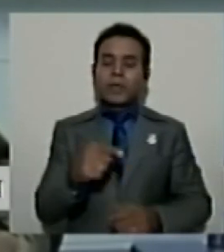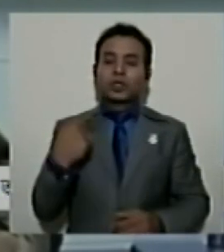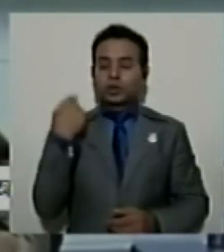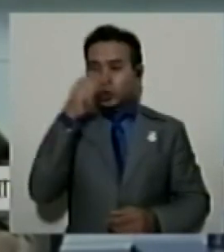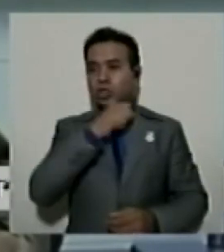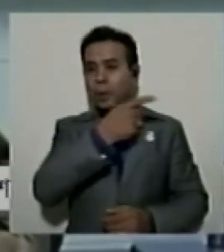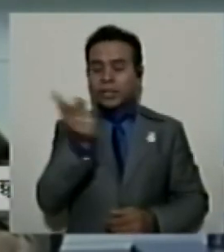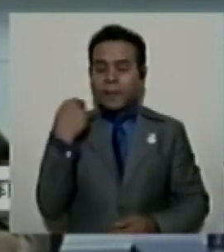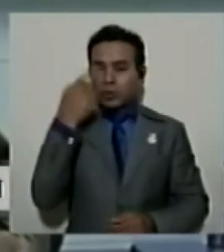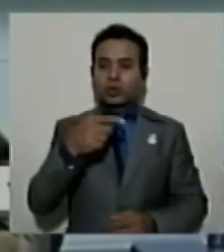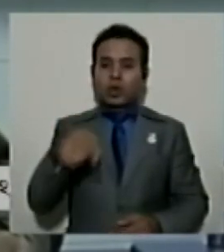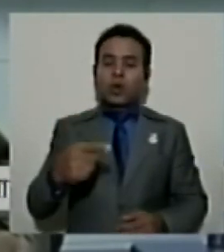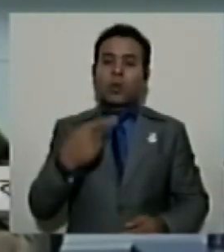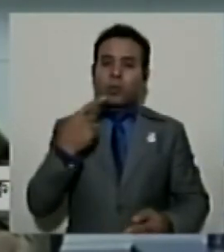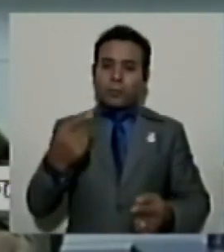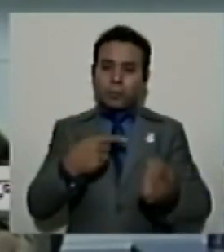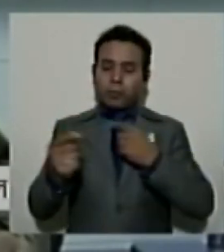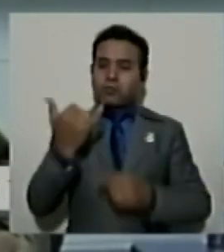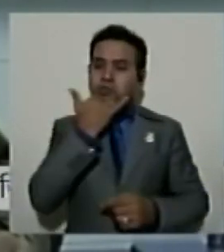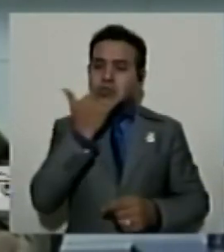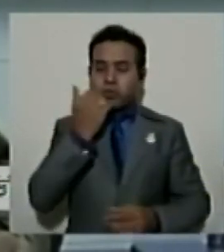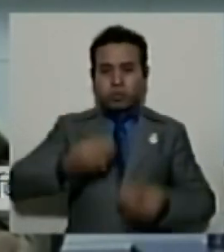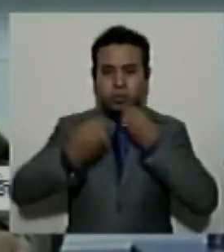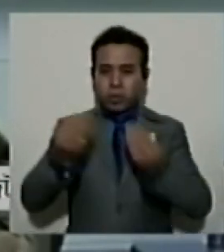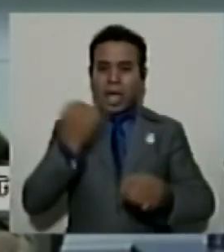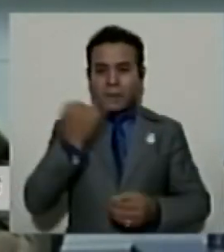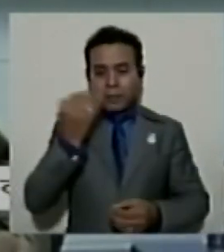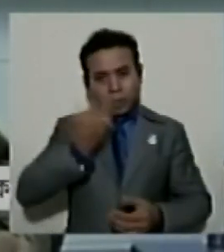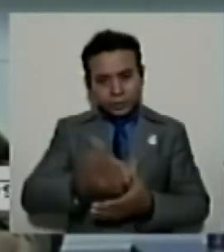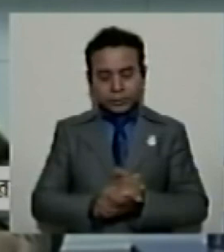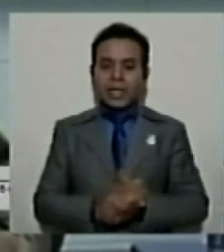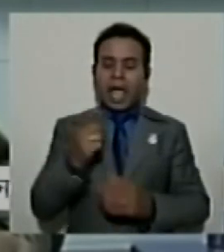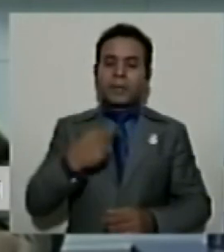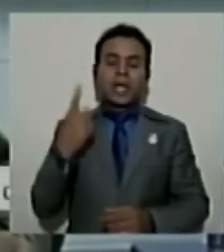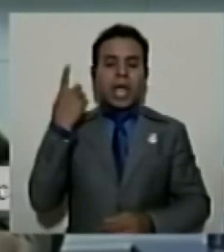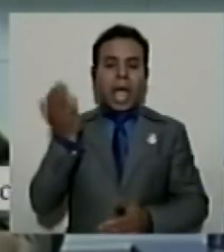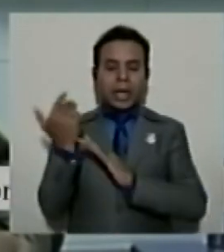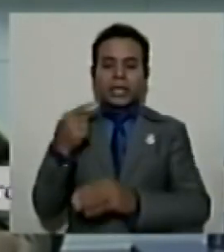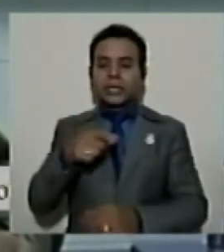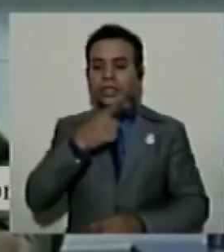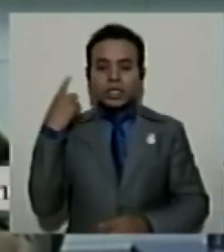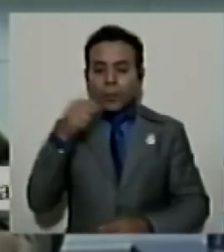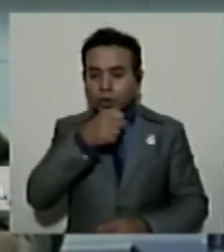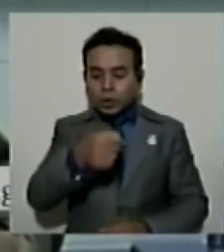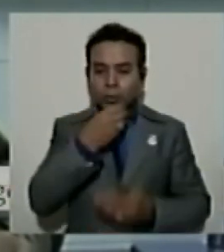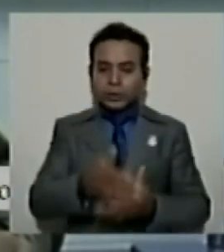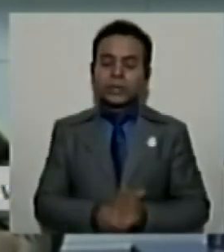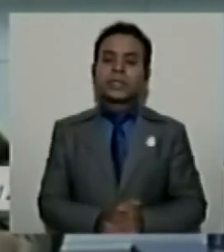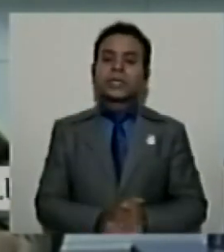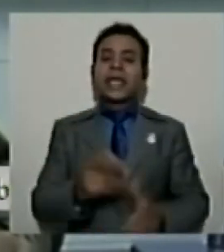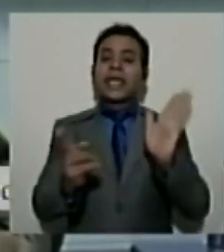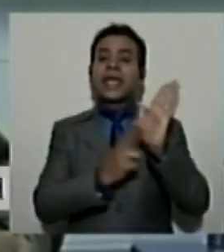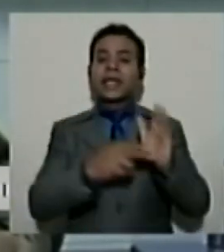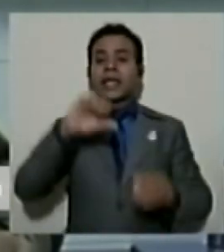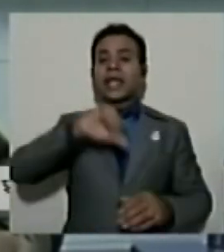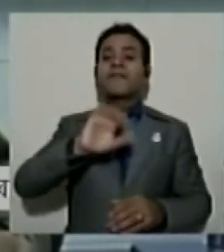মাস্ক দেশীয় কোনো প্রতিষ্ঠান তৈরি করে না, এবং আমি এও বলেছি যে আমাদের দেশে যারা ওষুধ প্রস্তুত করেন এবং